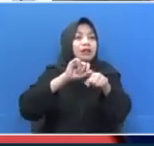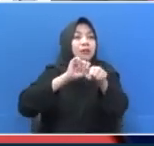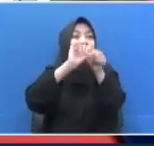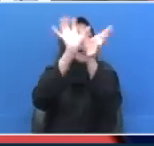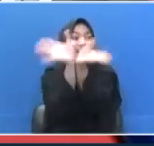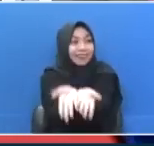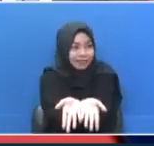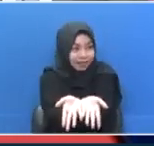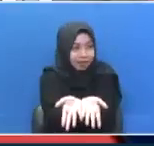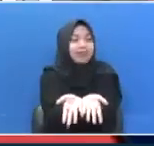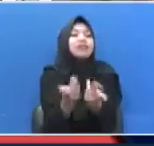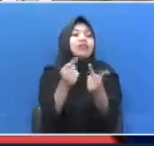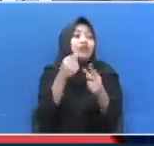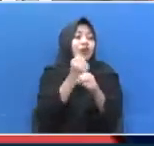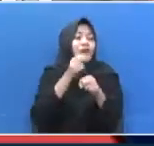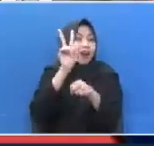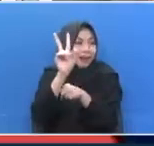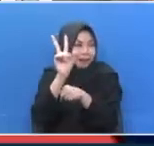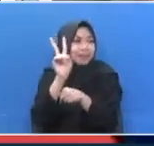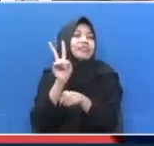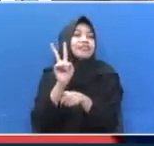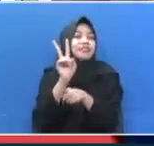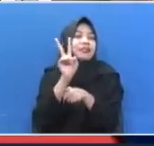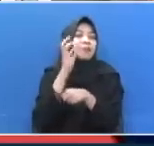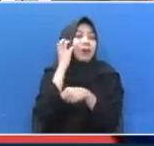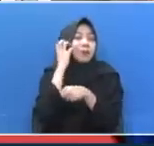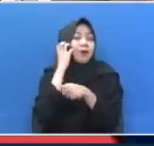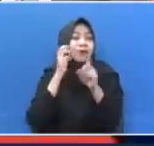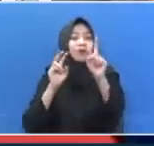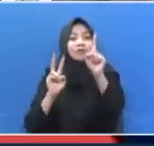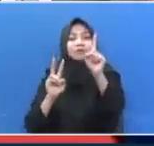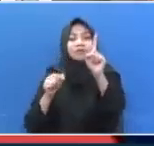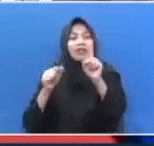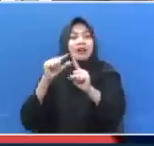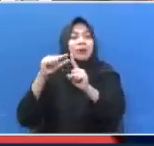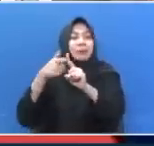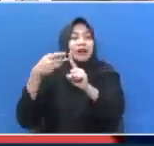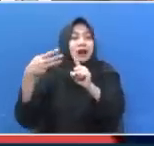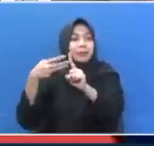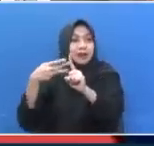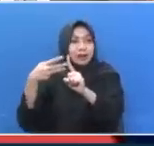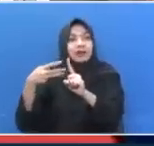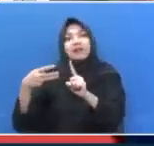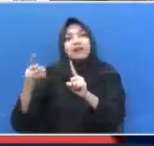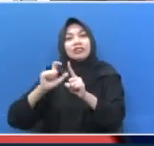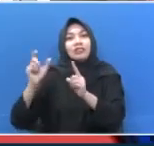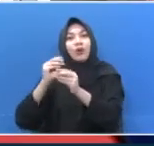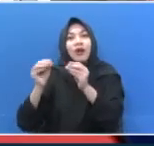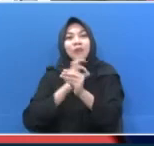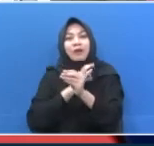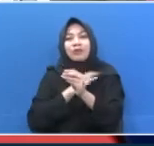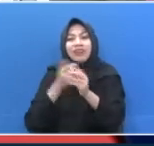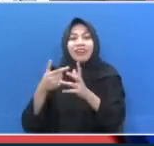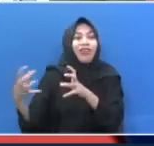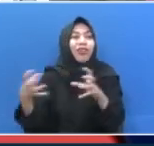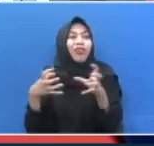menjadi bagian dari pendukung kosong 8 Prabowo Subianto keistimewaan yang dimiliki oleh PKB terutama posisi cawapres seakan-akan terganggu dan